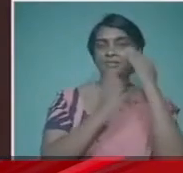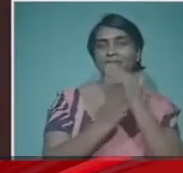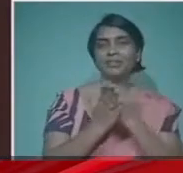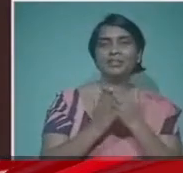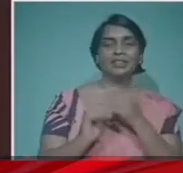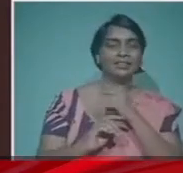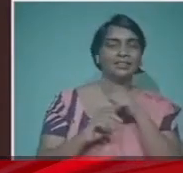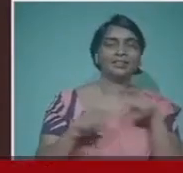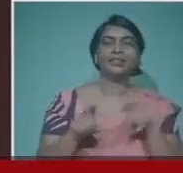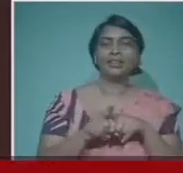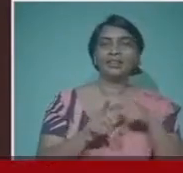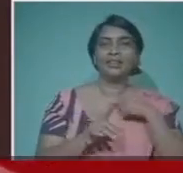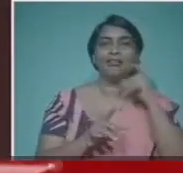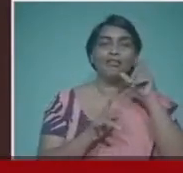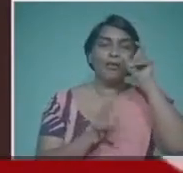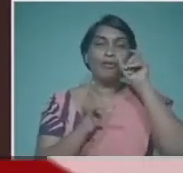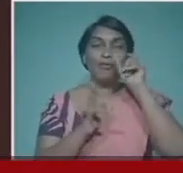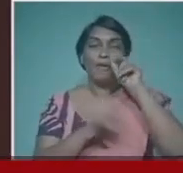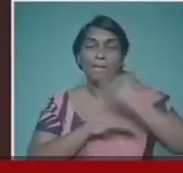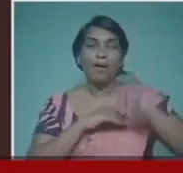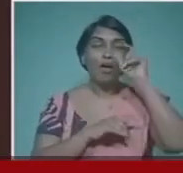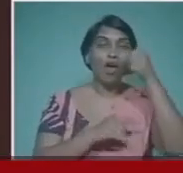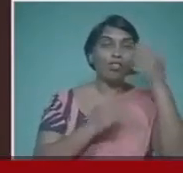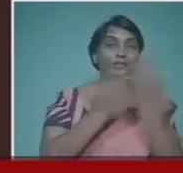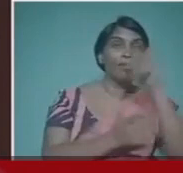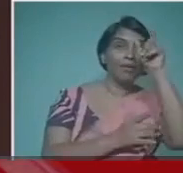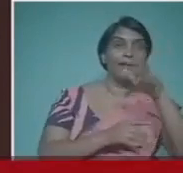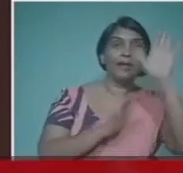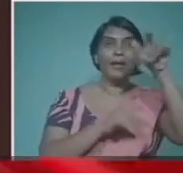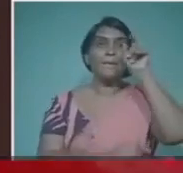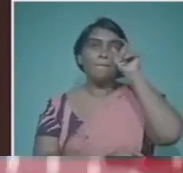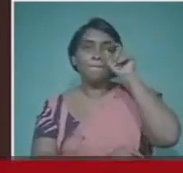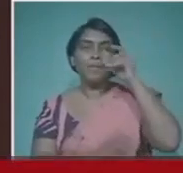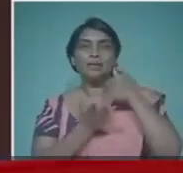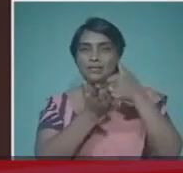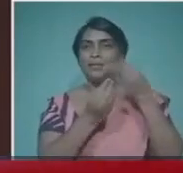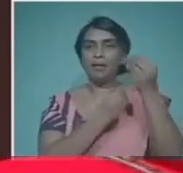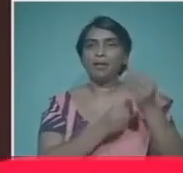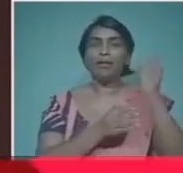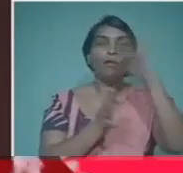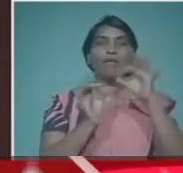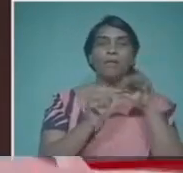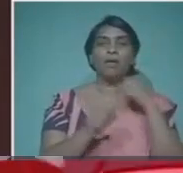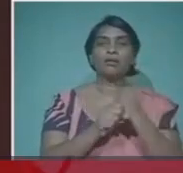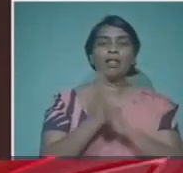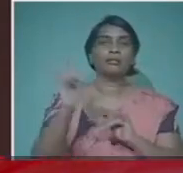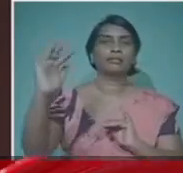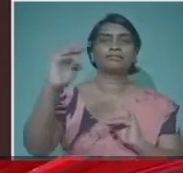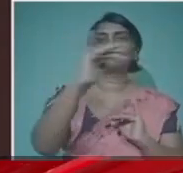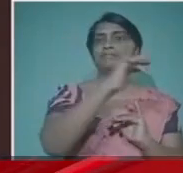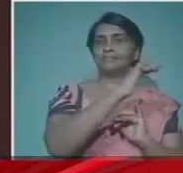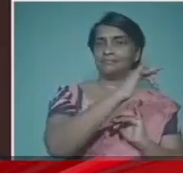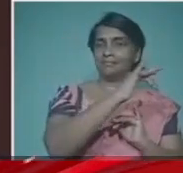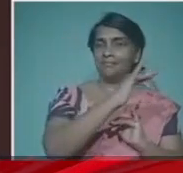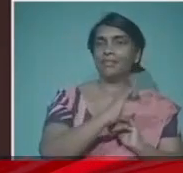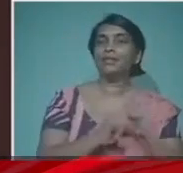කරපු සංවිධායකවරු බලන් ඉන්නවා. හොඳම නළුවා වේදිකාවට එනකන් සම්මානය ගන්න. නමුත් යන්නේ බන්දුල ගුණවර්ධන අමාත්‍යතුමා.